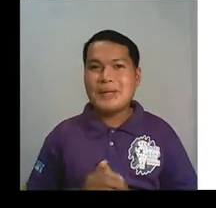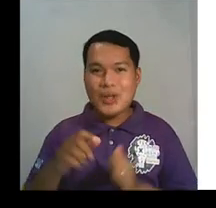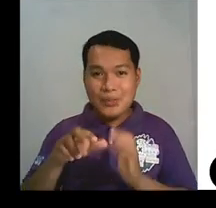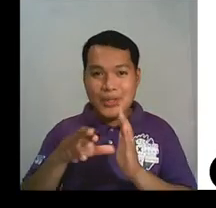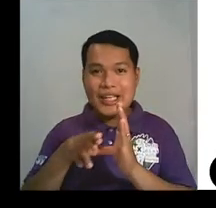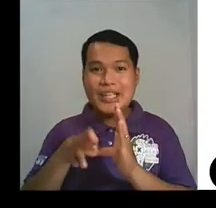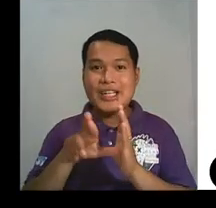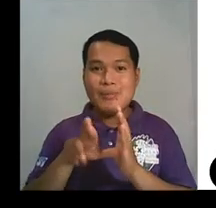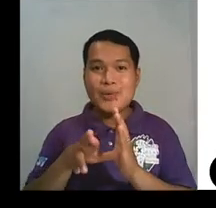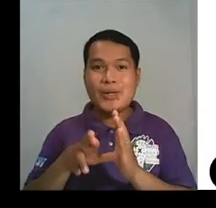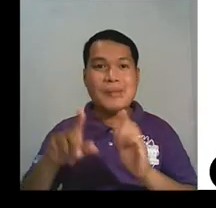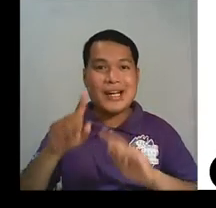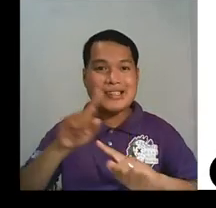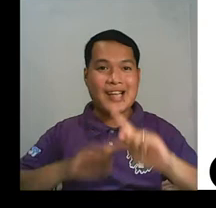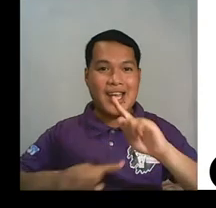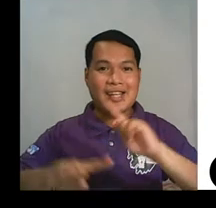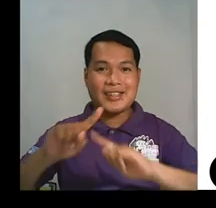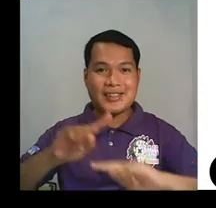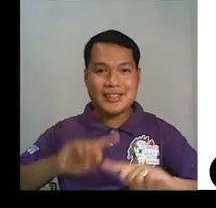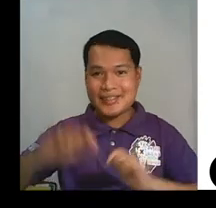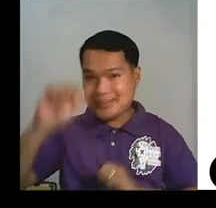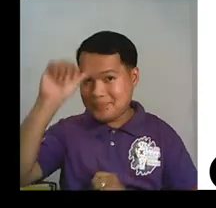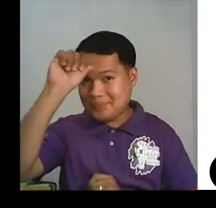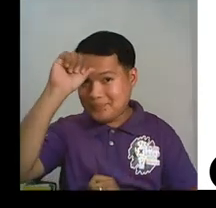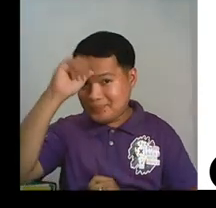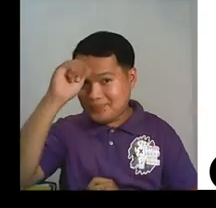Magkaroon muna tayo ng review ng mga sign.